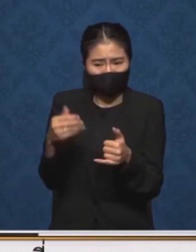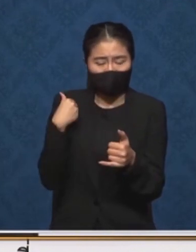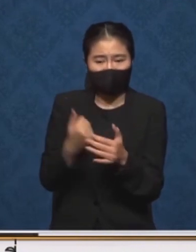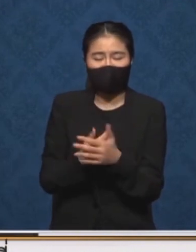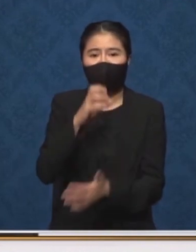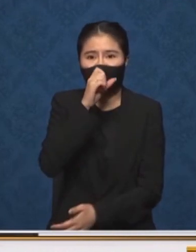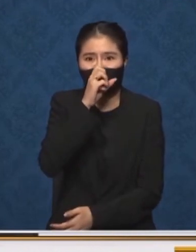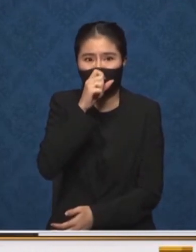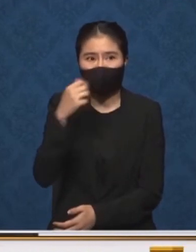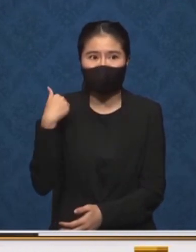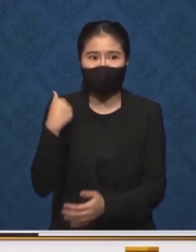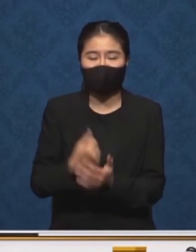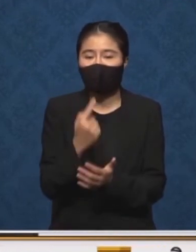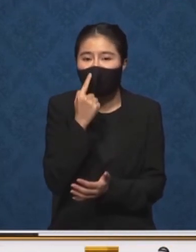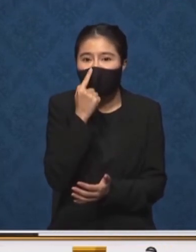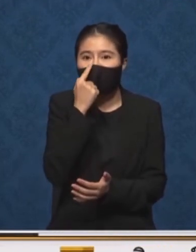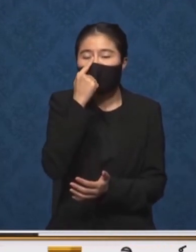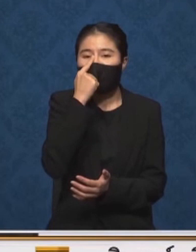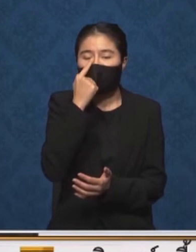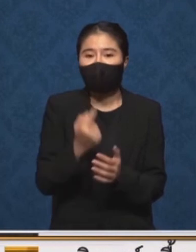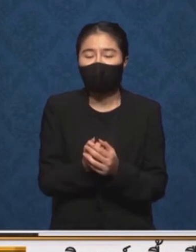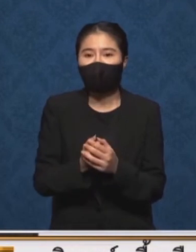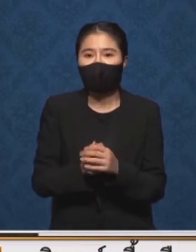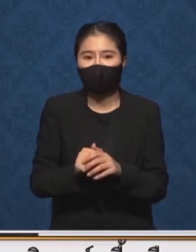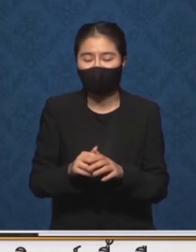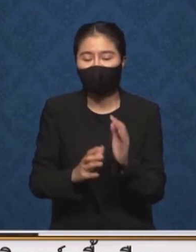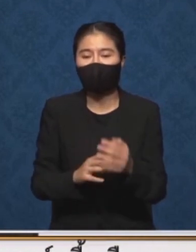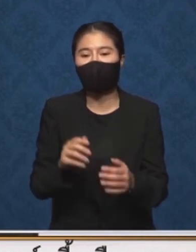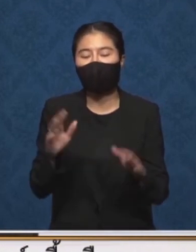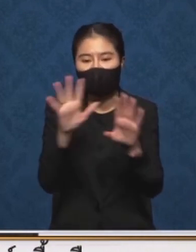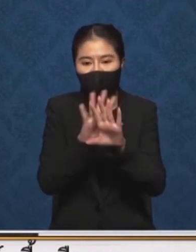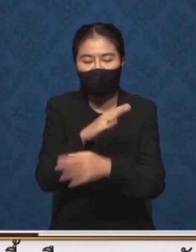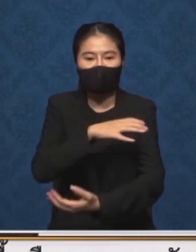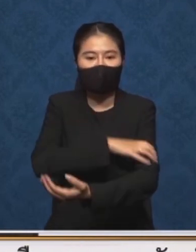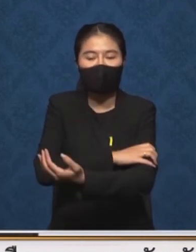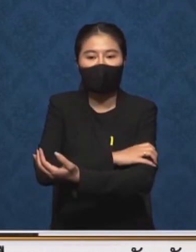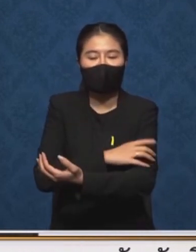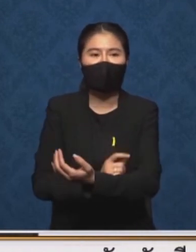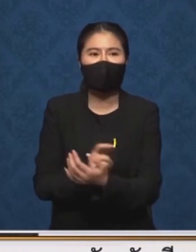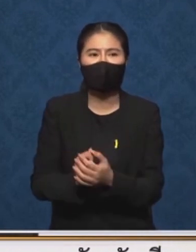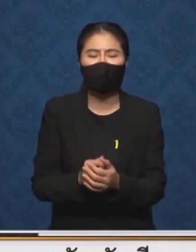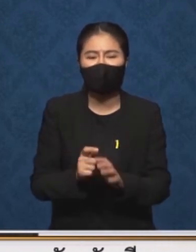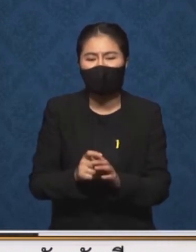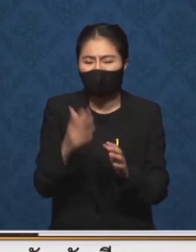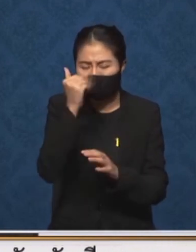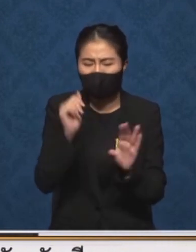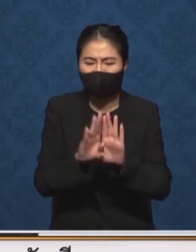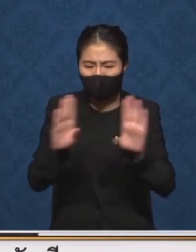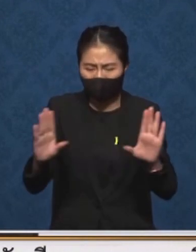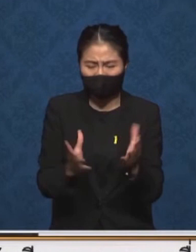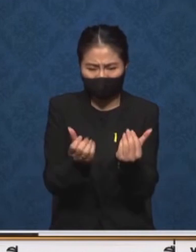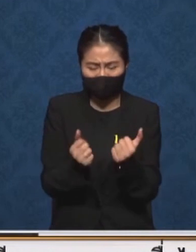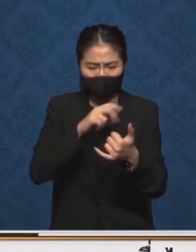เทศตรวจแบ 5 นาที เหมือนคนไปตรวจความดันใช้เครื่องของตัวเองทำไมไม่เปิดทั่วประเทศใ